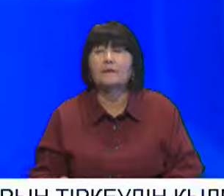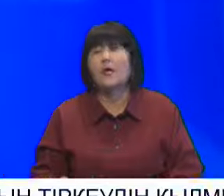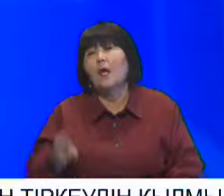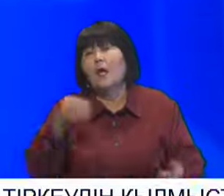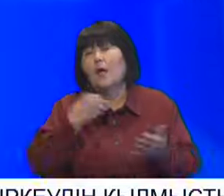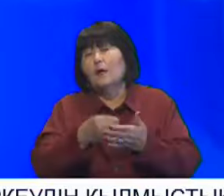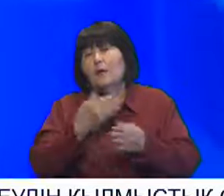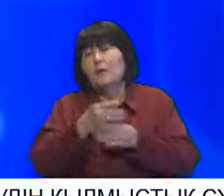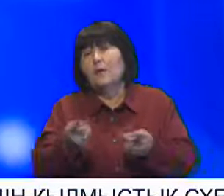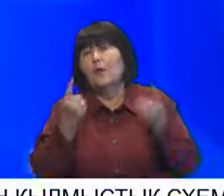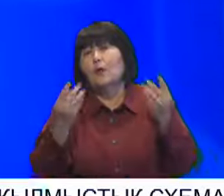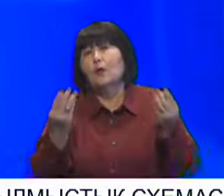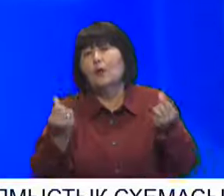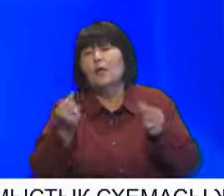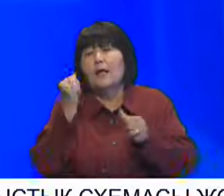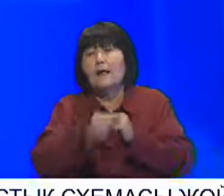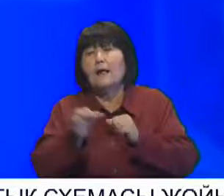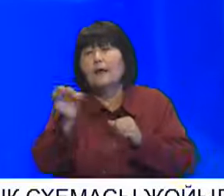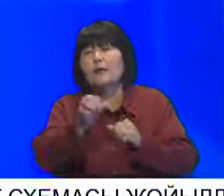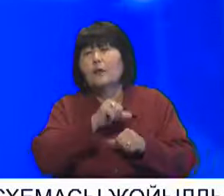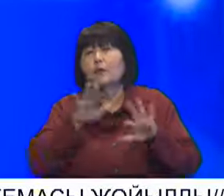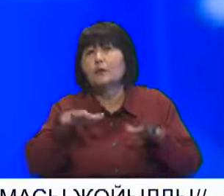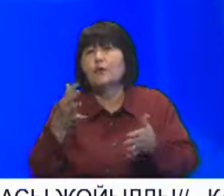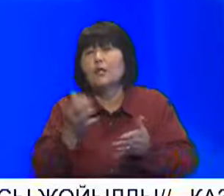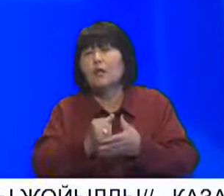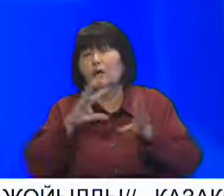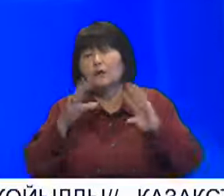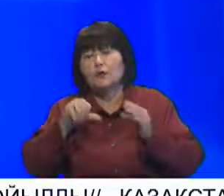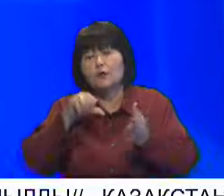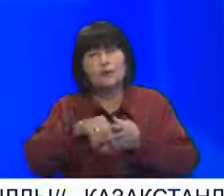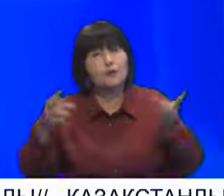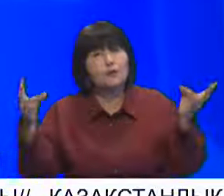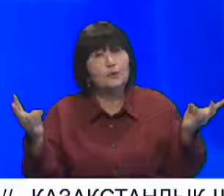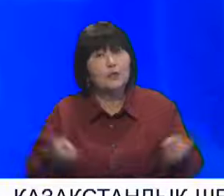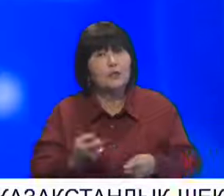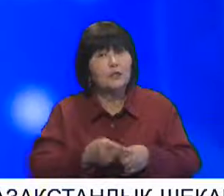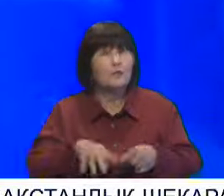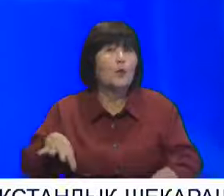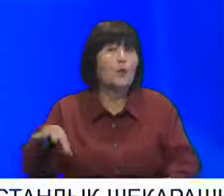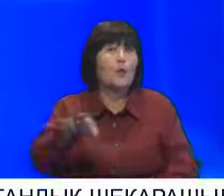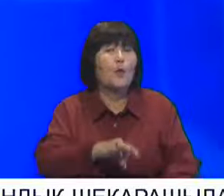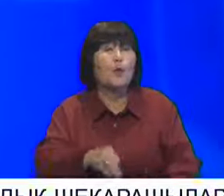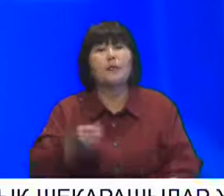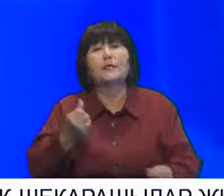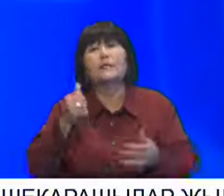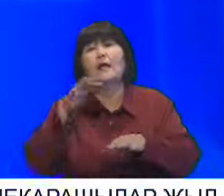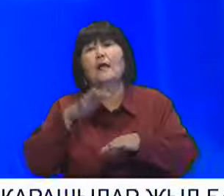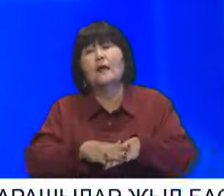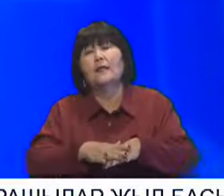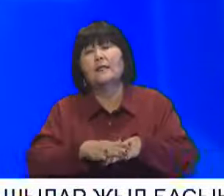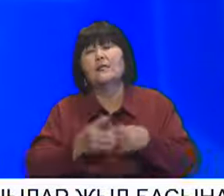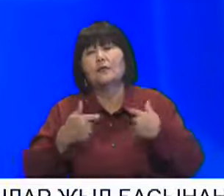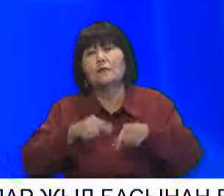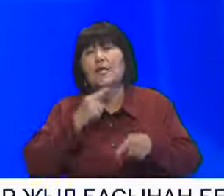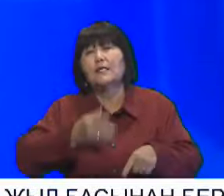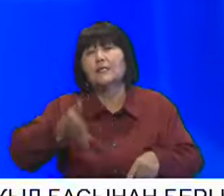Бюджеттен бөлінген қыруар ақшаның әр тиыны өзінің орнын тауып, нәтижесін көрсетуі қажет. Бұл мәселе облыстық қазынашылық департаменті ұйымдастырған